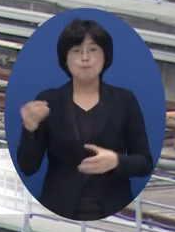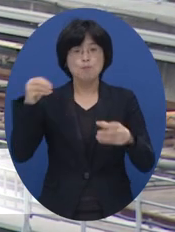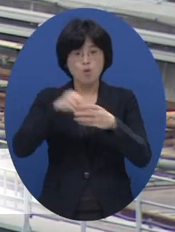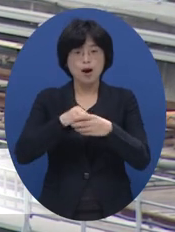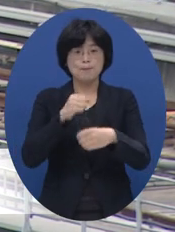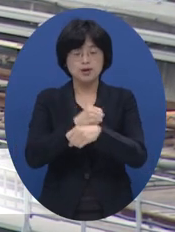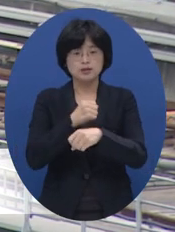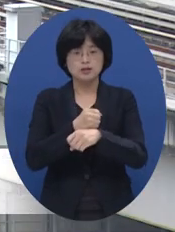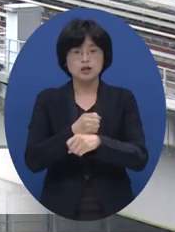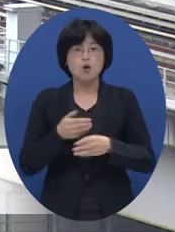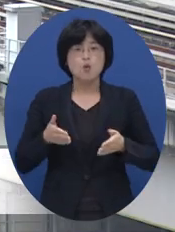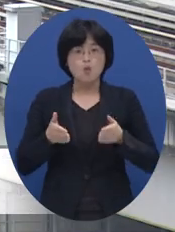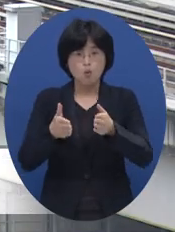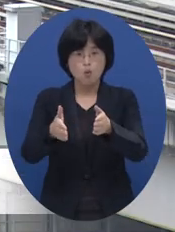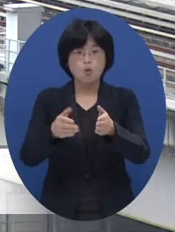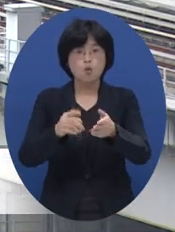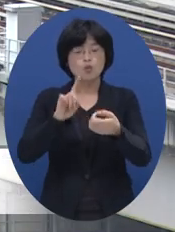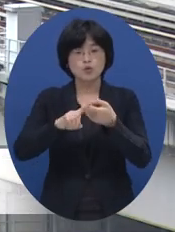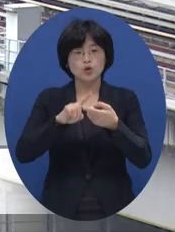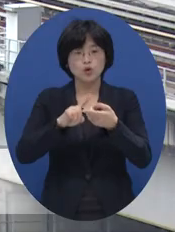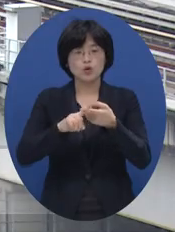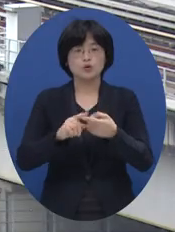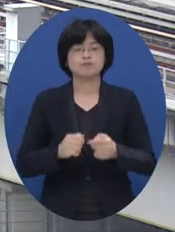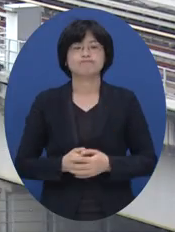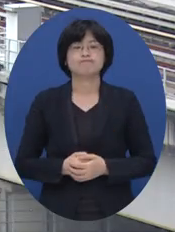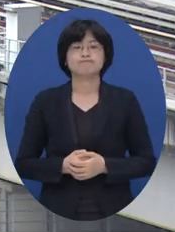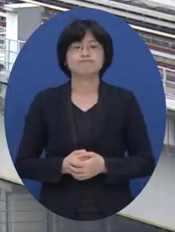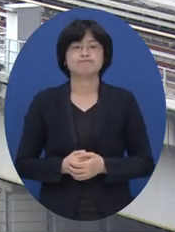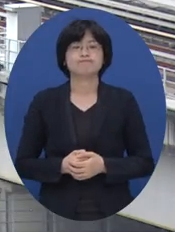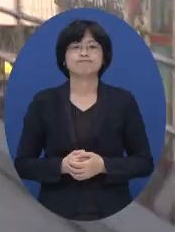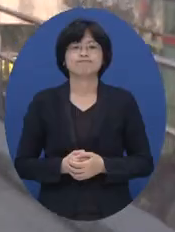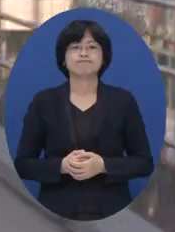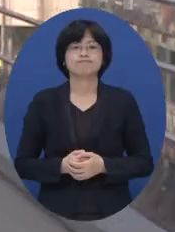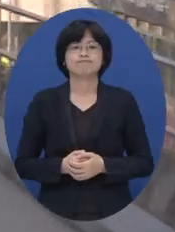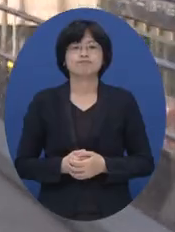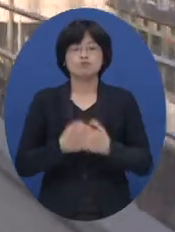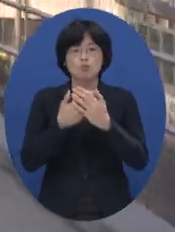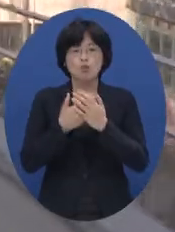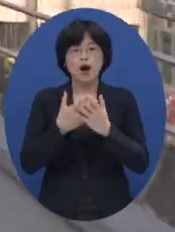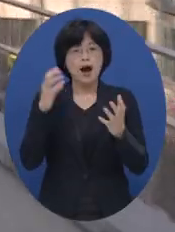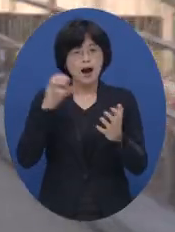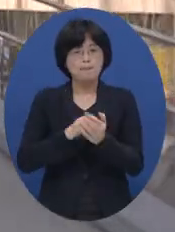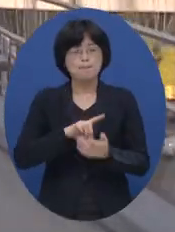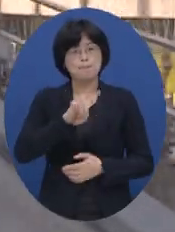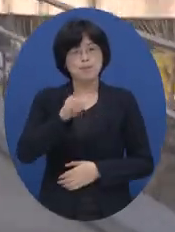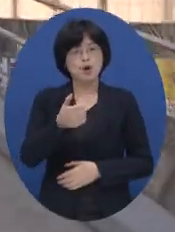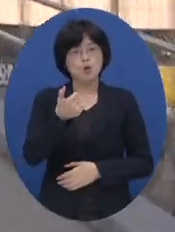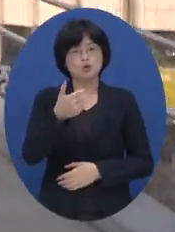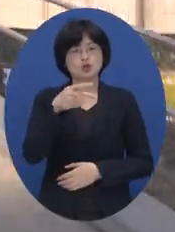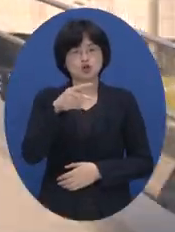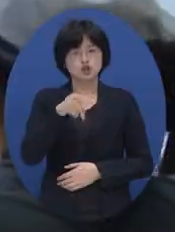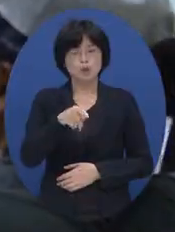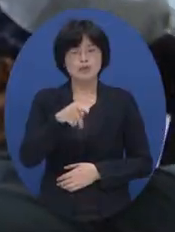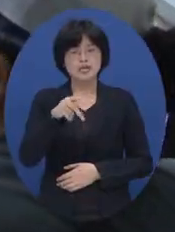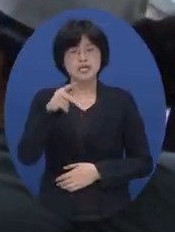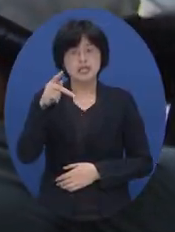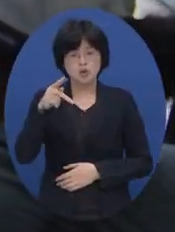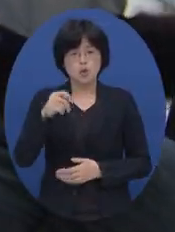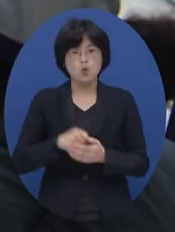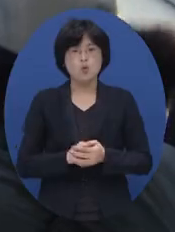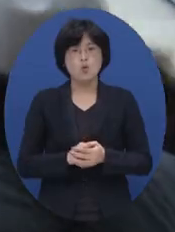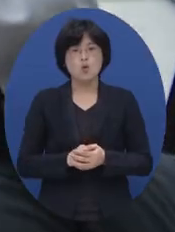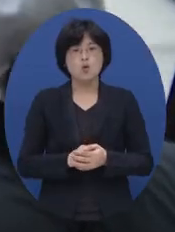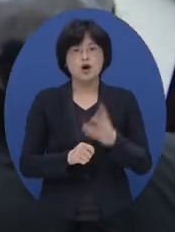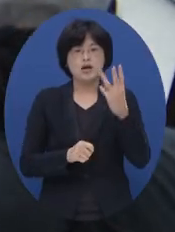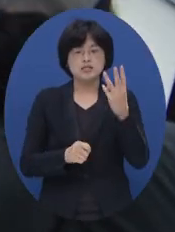모두 도로 위에 깔린 레일을 달리는 트램이 도입될 전망. 총 길이 105.2km에 3조 5,339억 원의